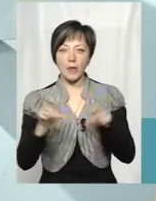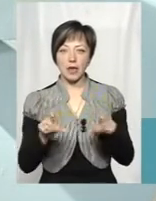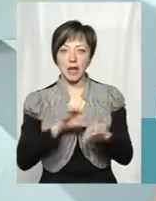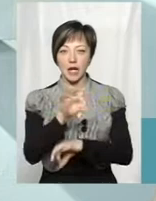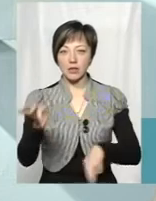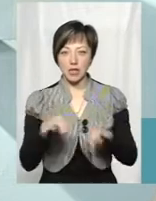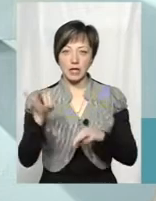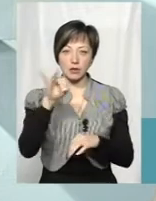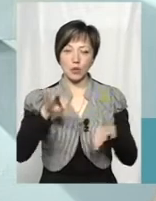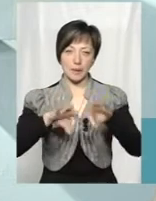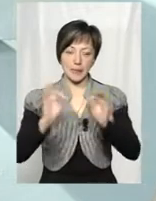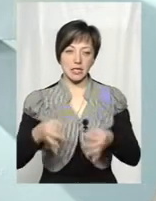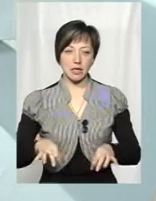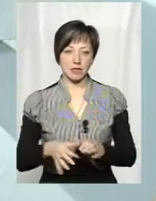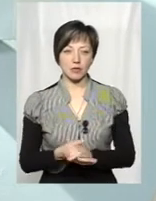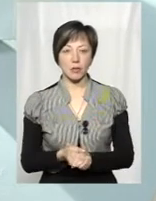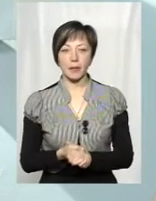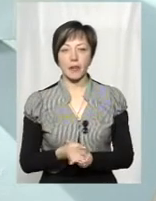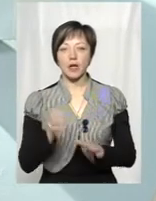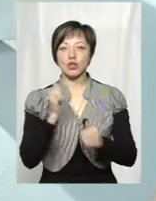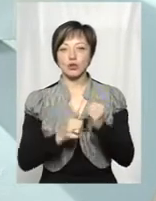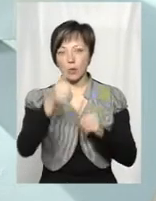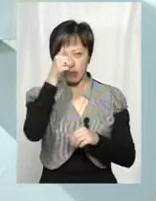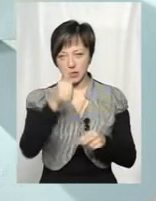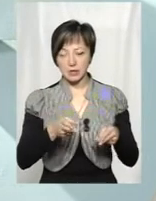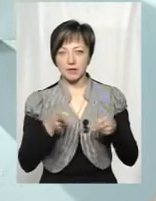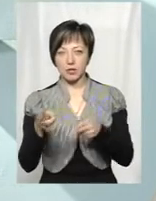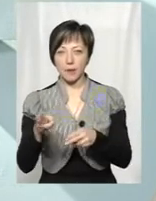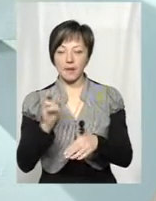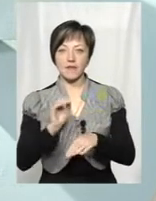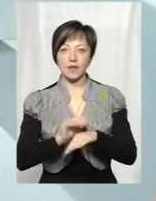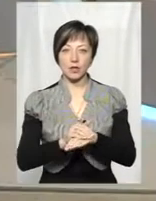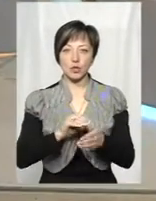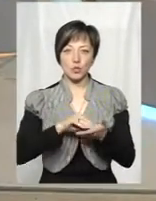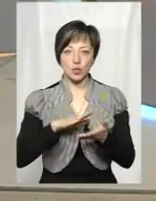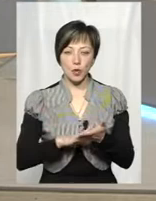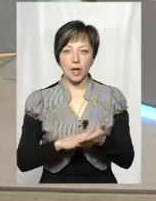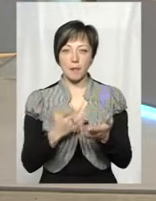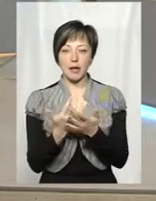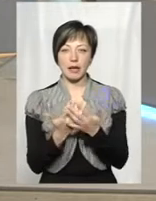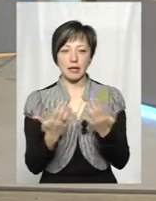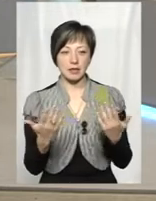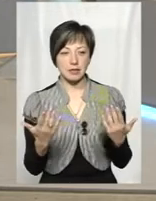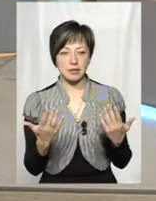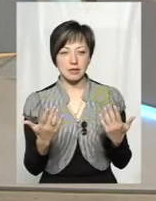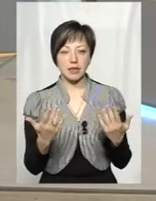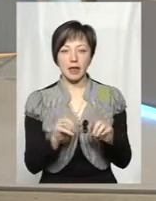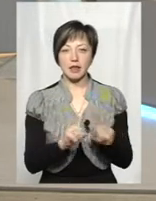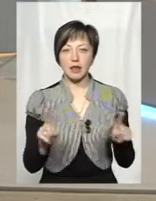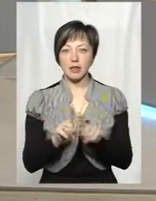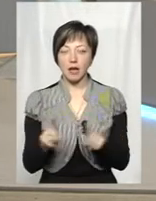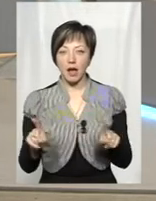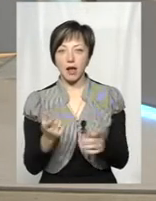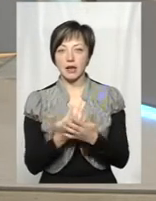історія, мистецтво. Буквально щомісяця ми виїжджаємо, фіксуємо різні деталі,